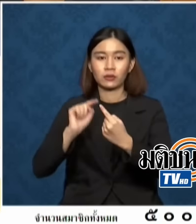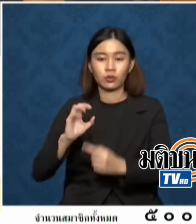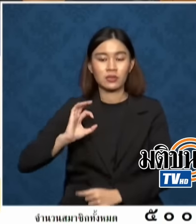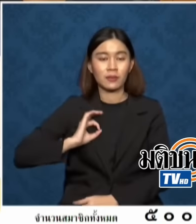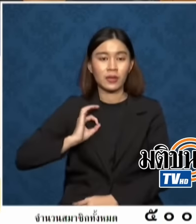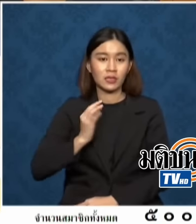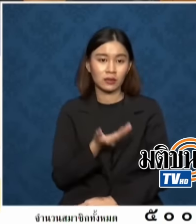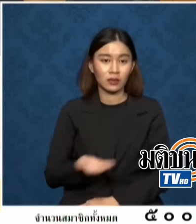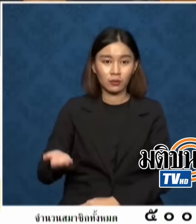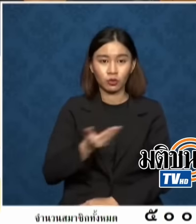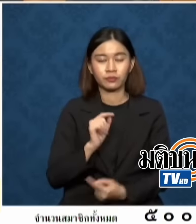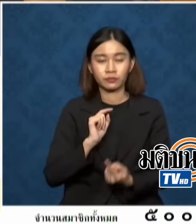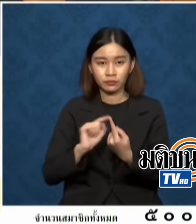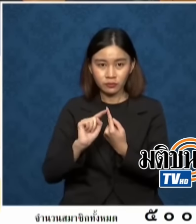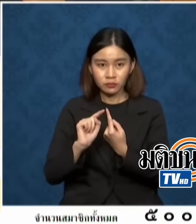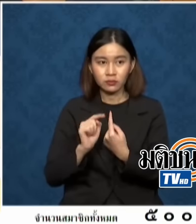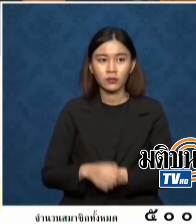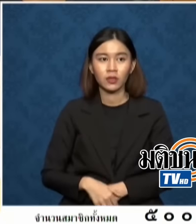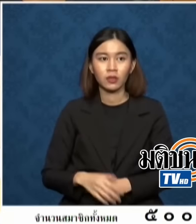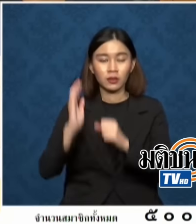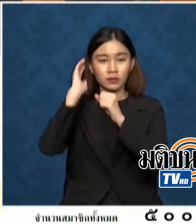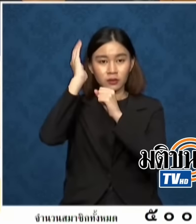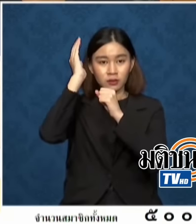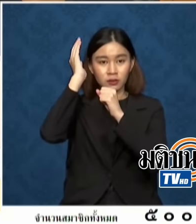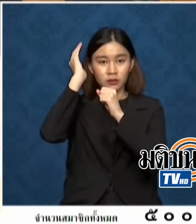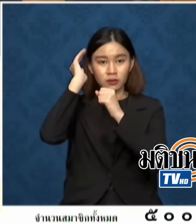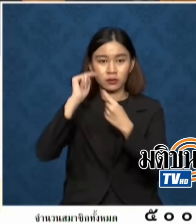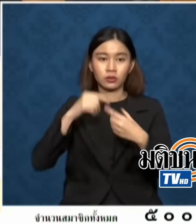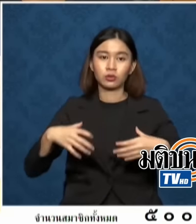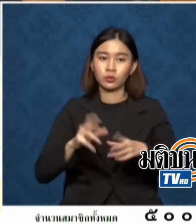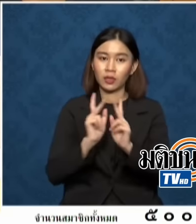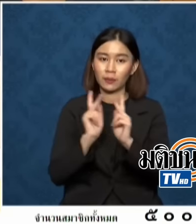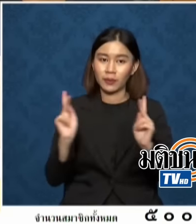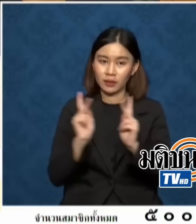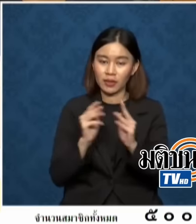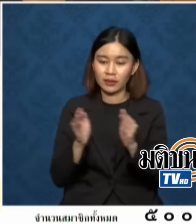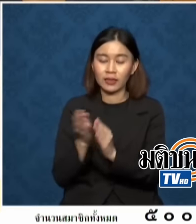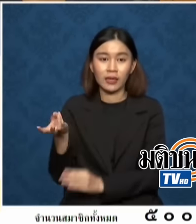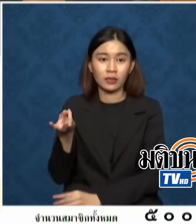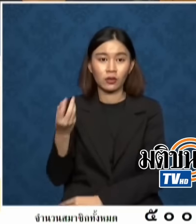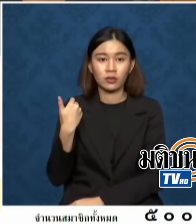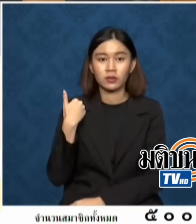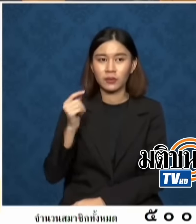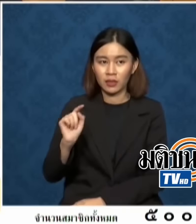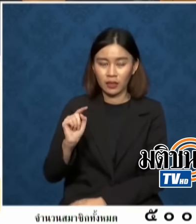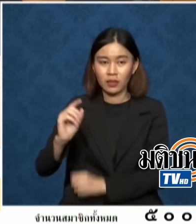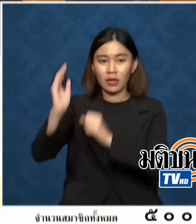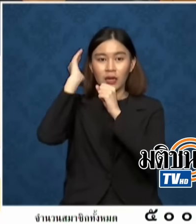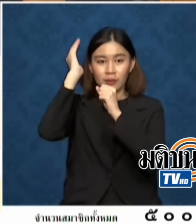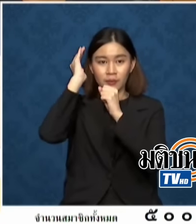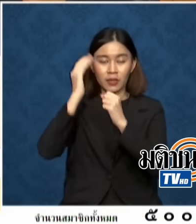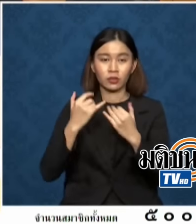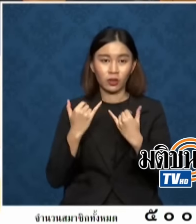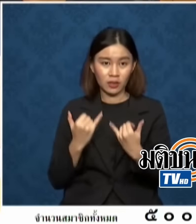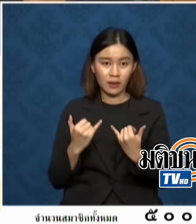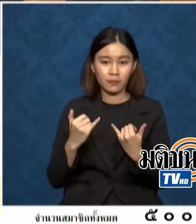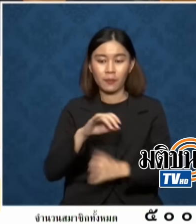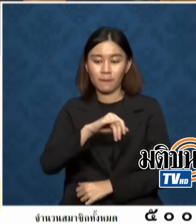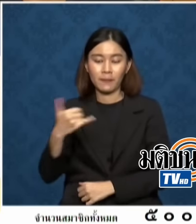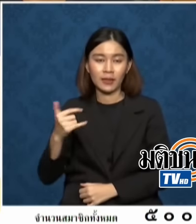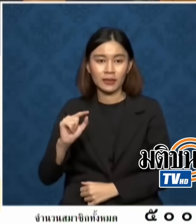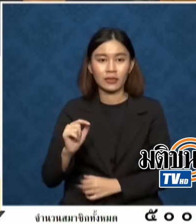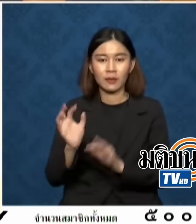กผู้ทรงเกียรตินะครับว่าจริงๆแล้วในประเด็นข้ออภิปรายของกรรมาธิการเสียงข้างน้อยนะครับที่มีการอภิปรายอยู่นั้นเนี่ยในบางประเด็น